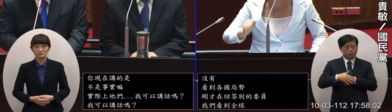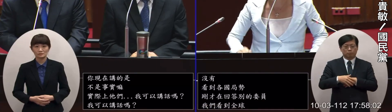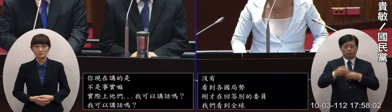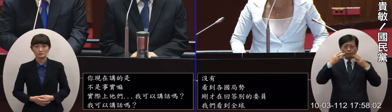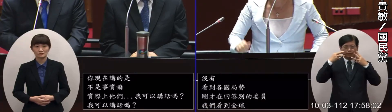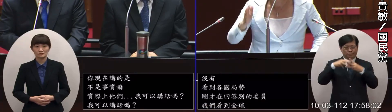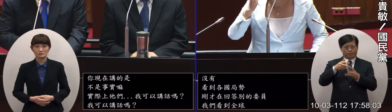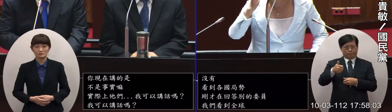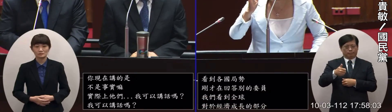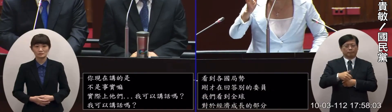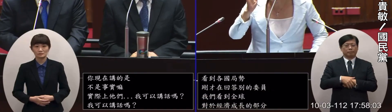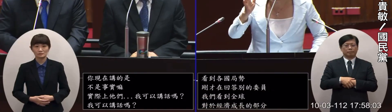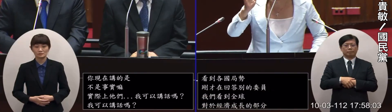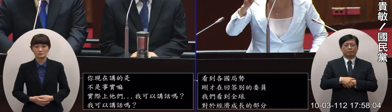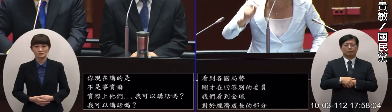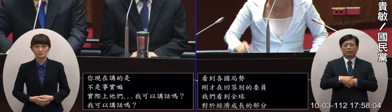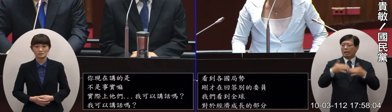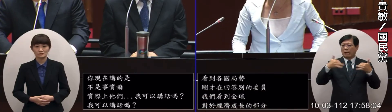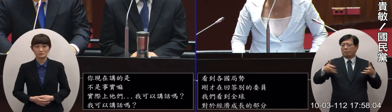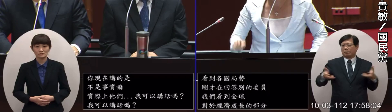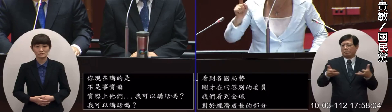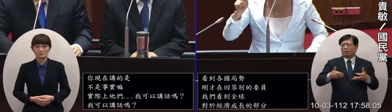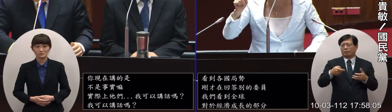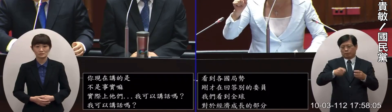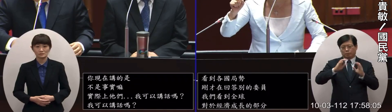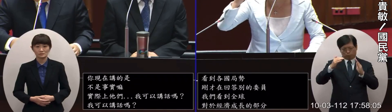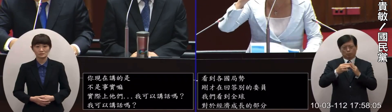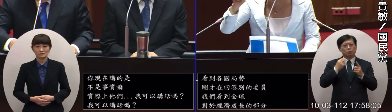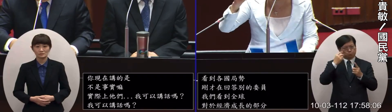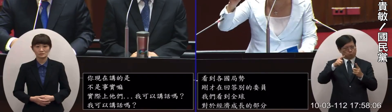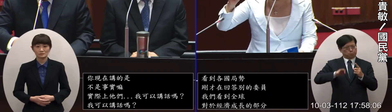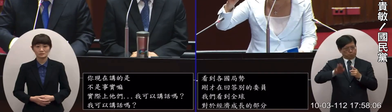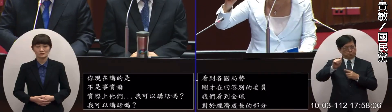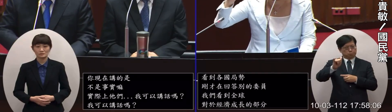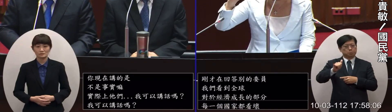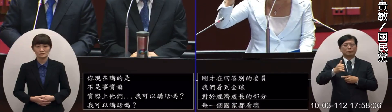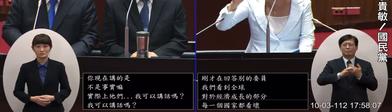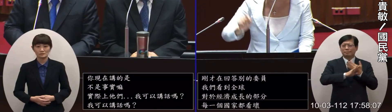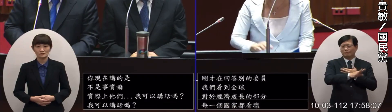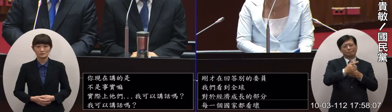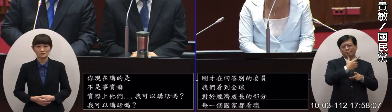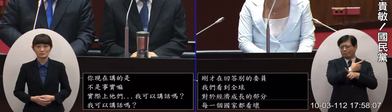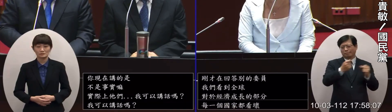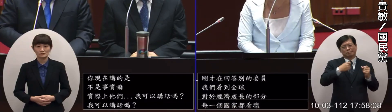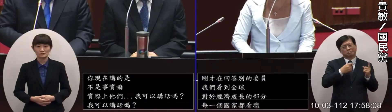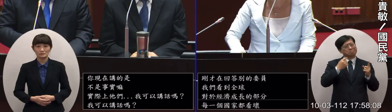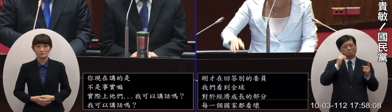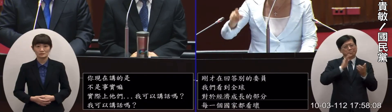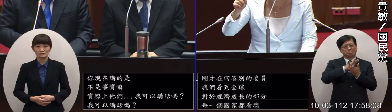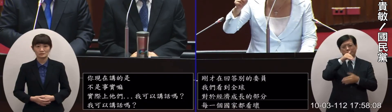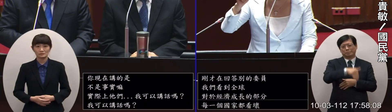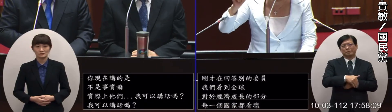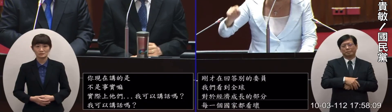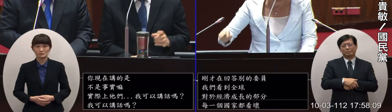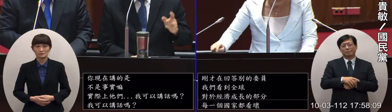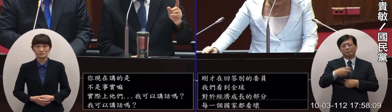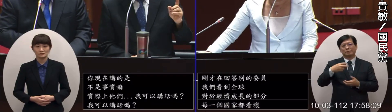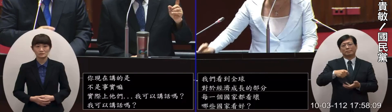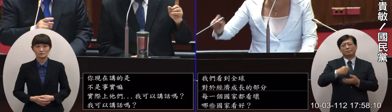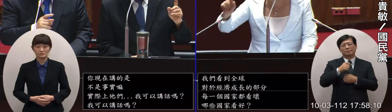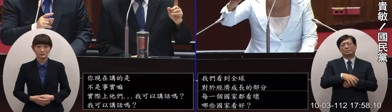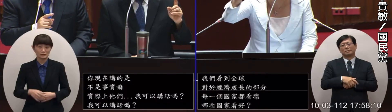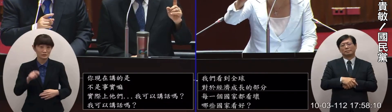洲未开发国家他看好，其他的部分全球都是看坏。好，我们提到了